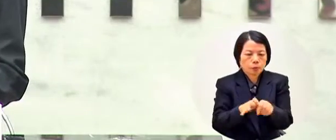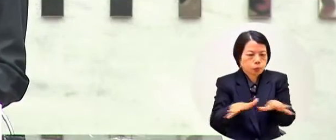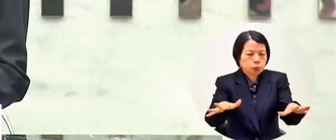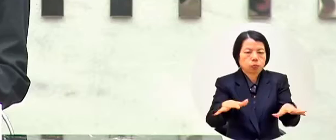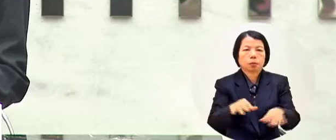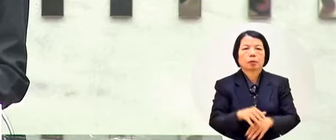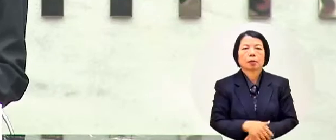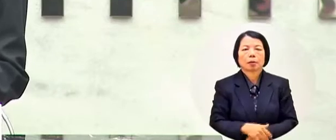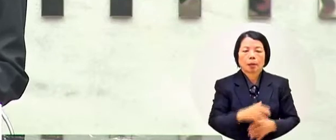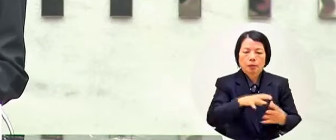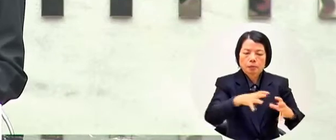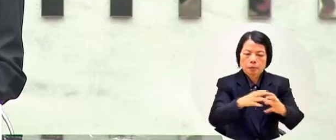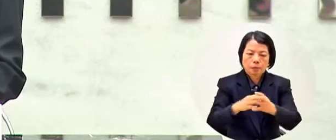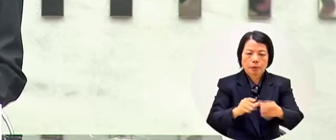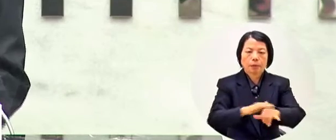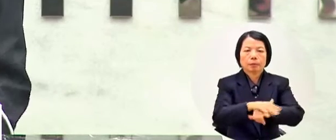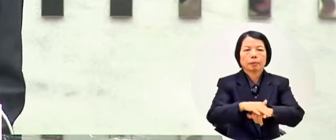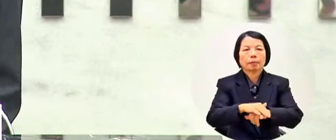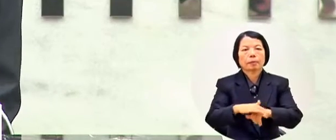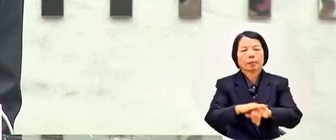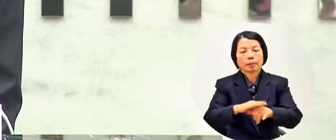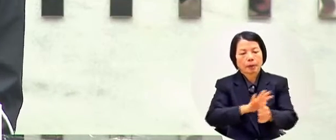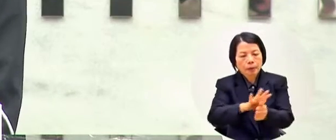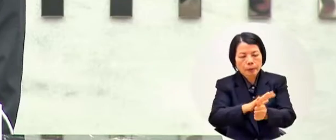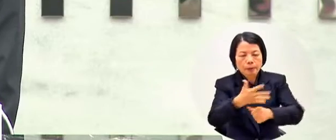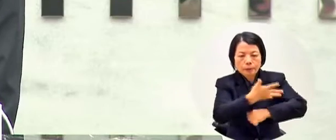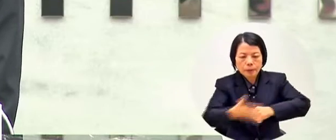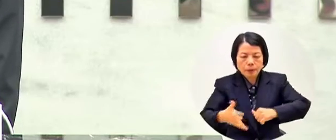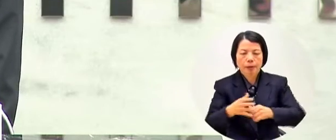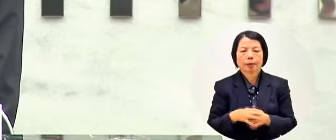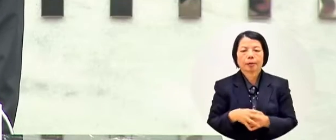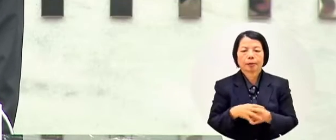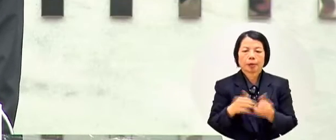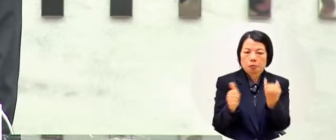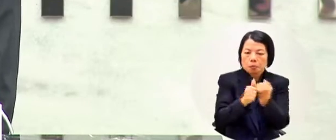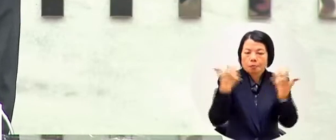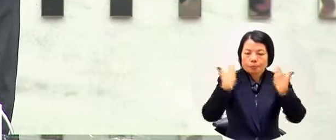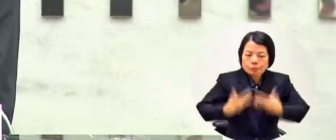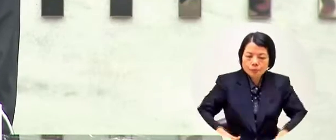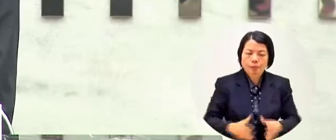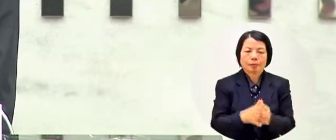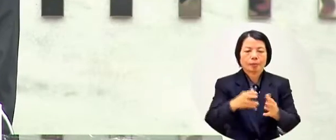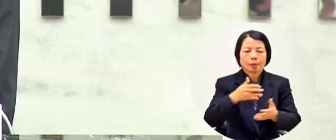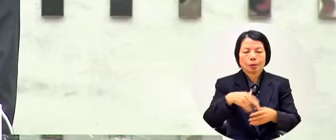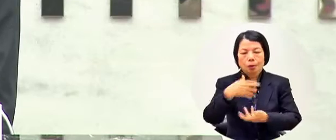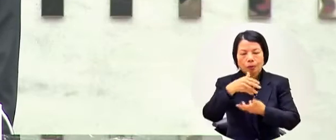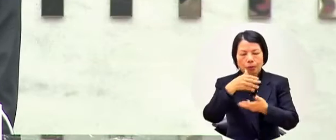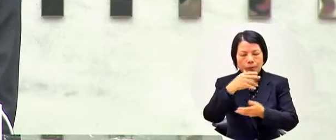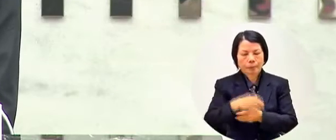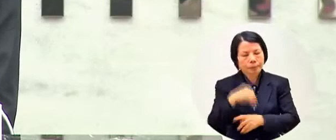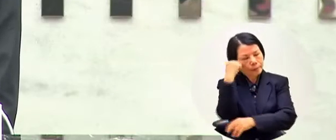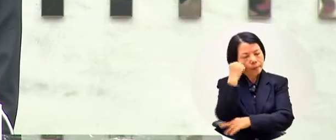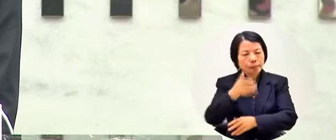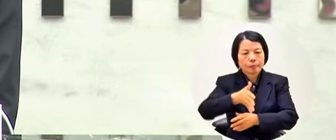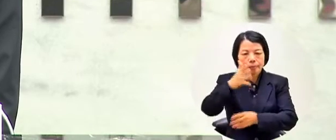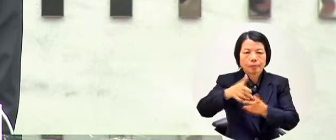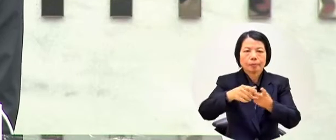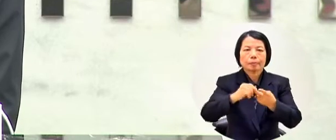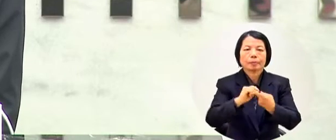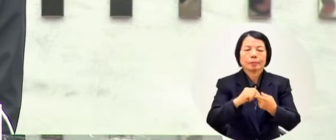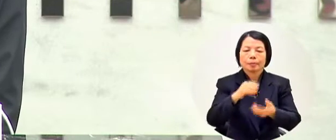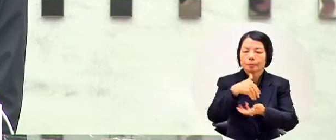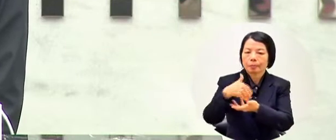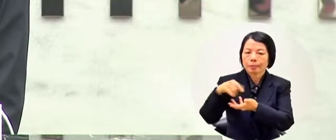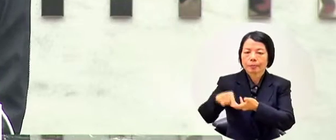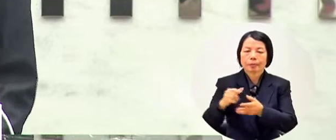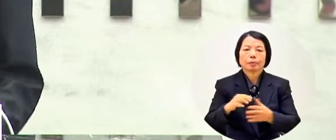包括结合爱河周边的婚纱、饭店、礼品，打造爱情产业链。除了观光